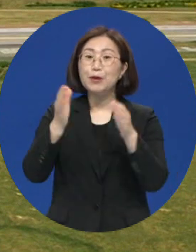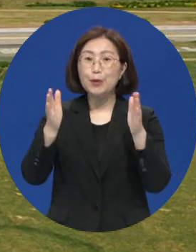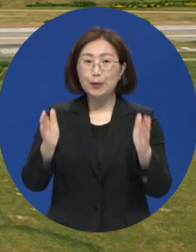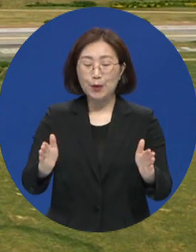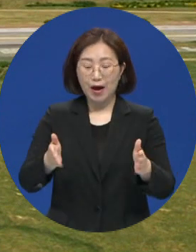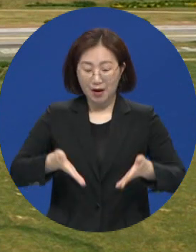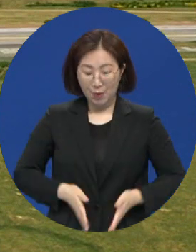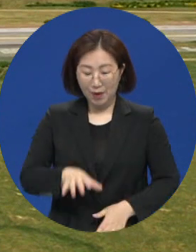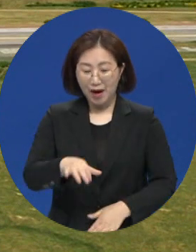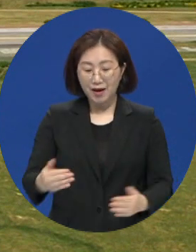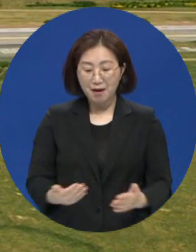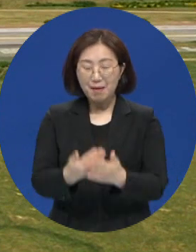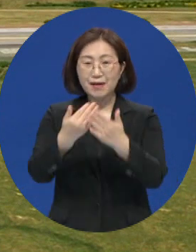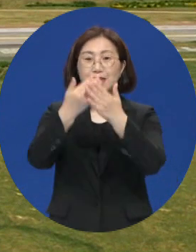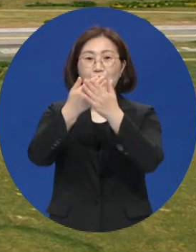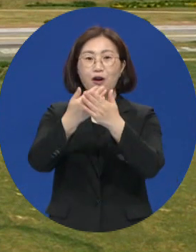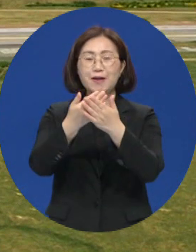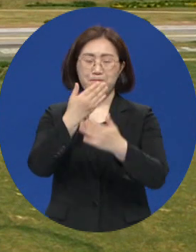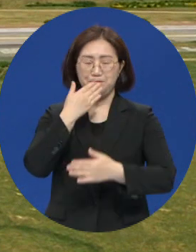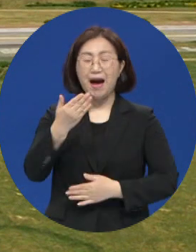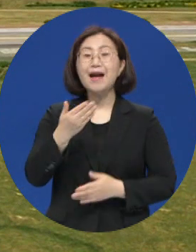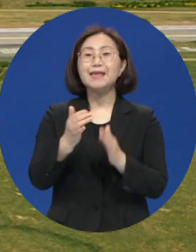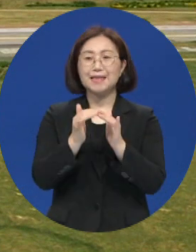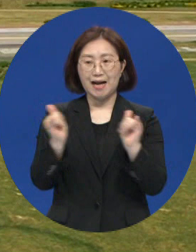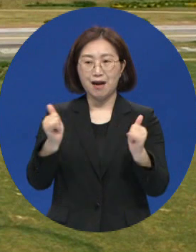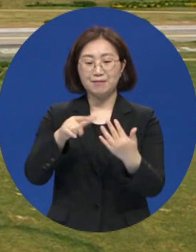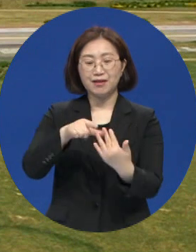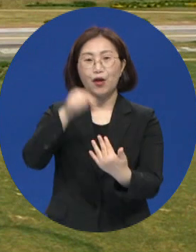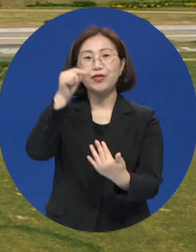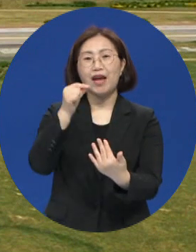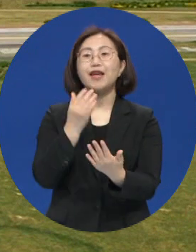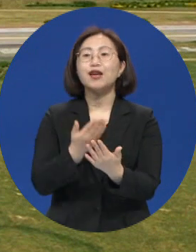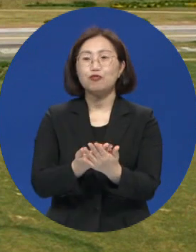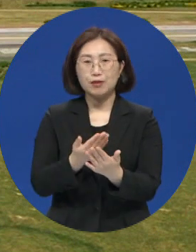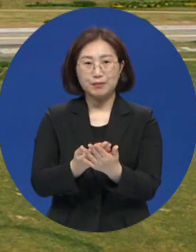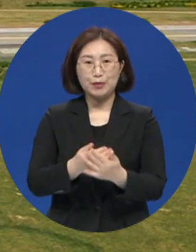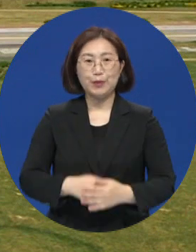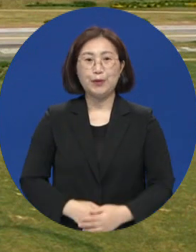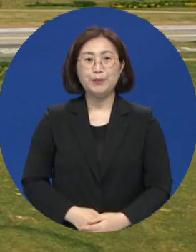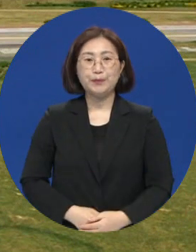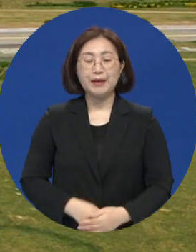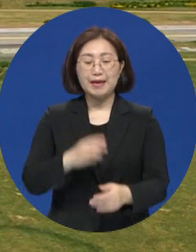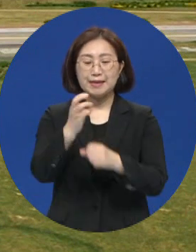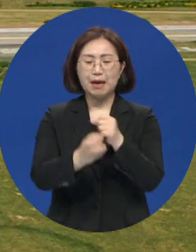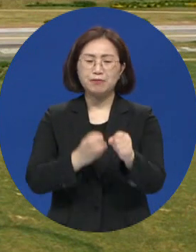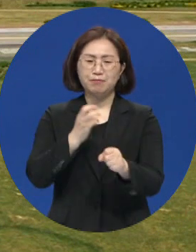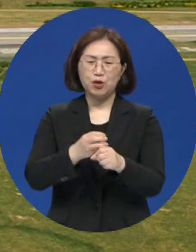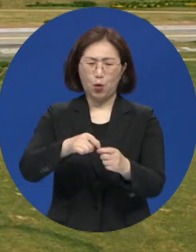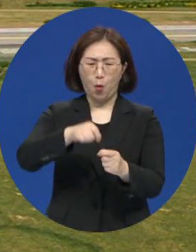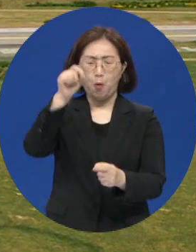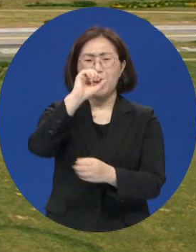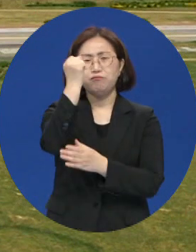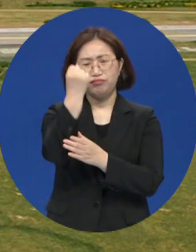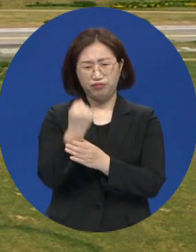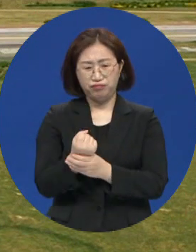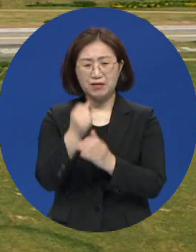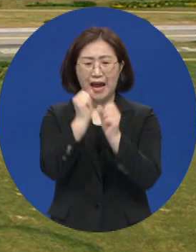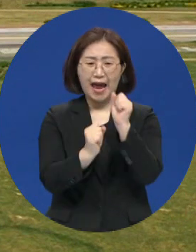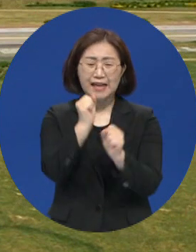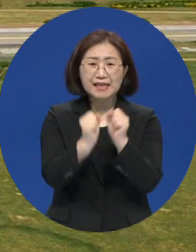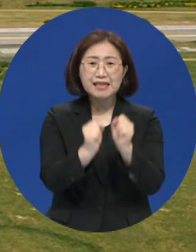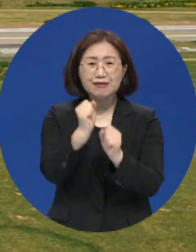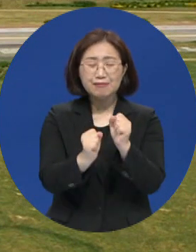고향을 발전 시킬 인물을 선택해 주십시오 30년 된 낡은 엔진을